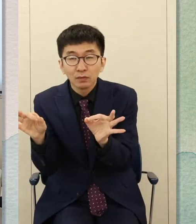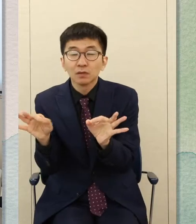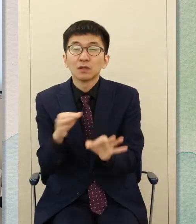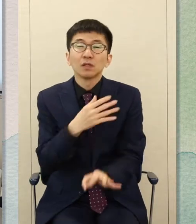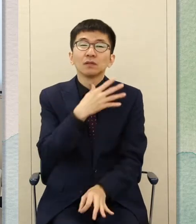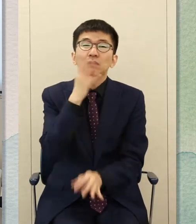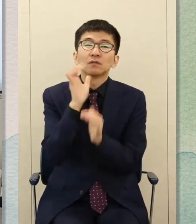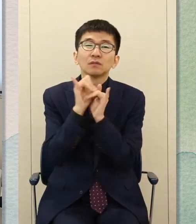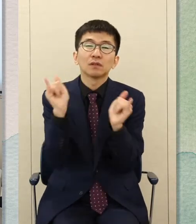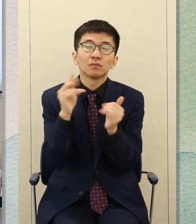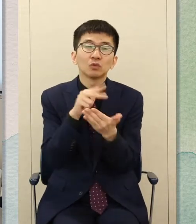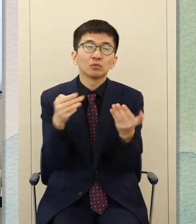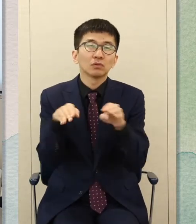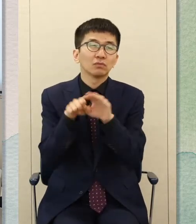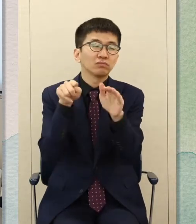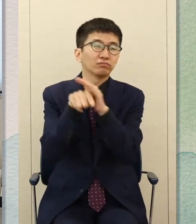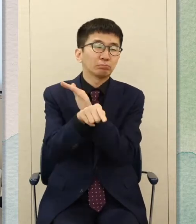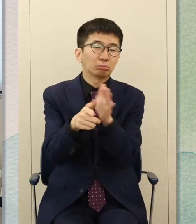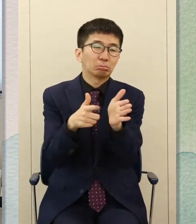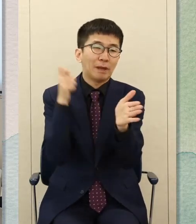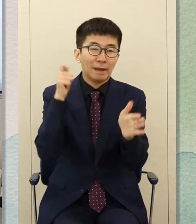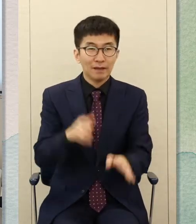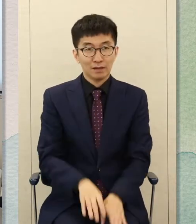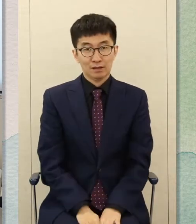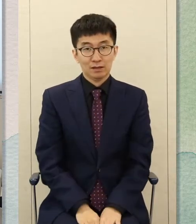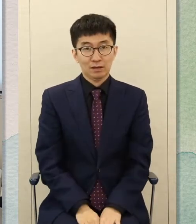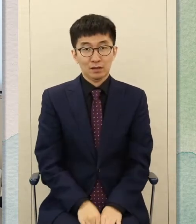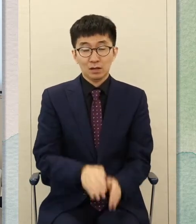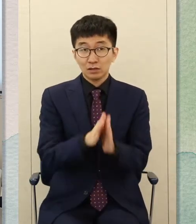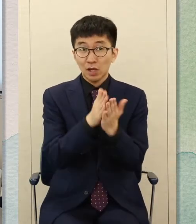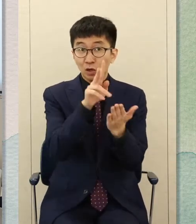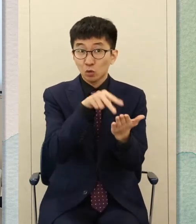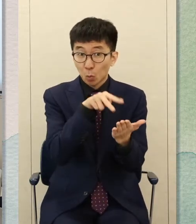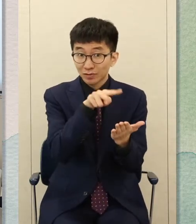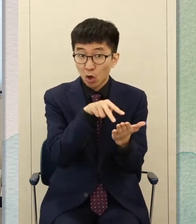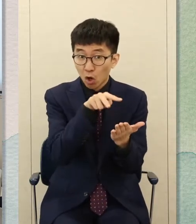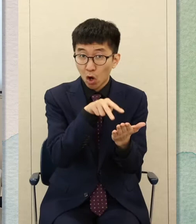감소하는데 굉장히 재밌는 게요. 독서량에